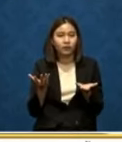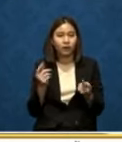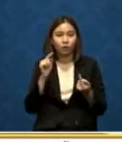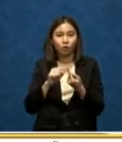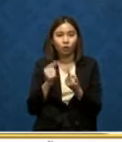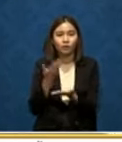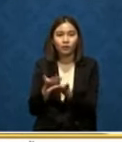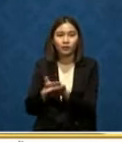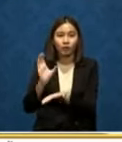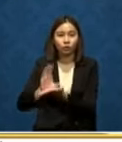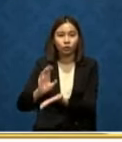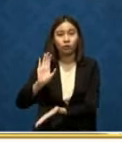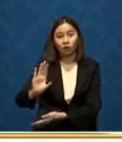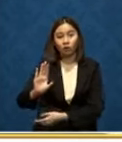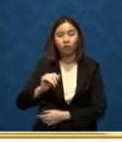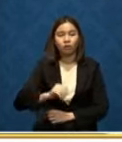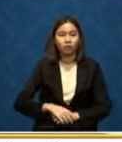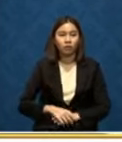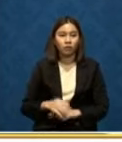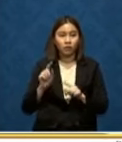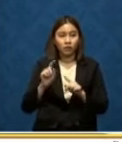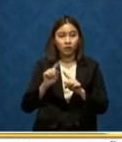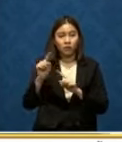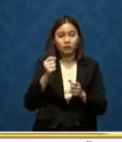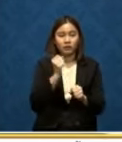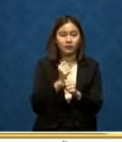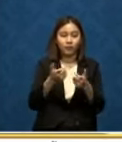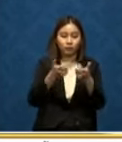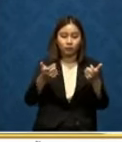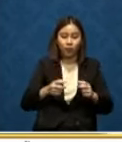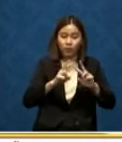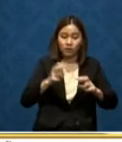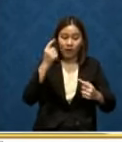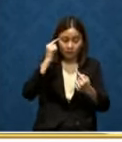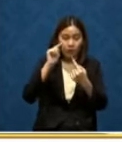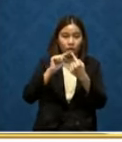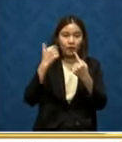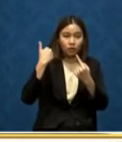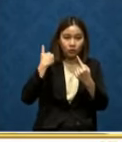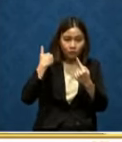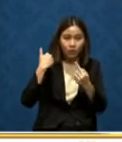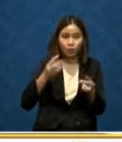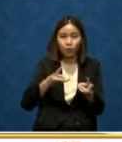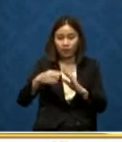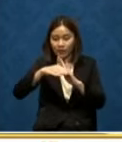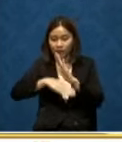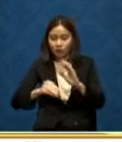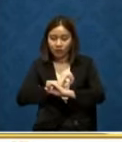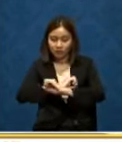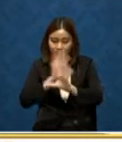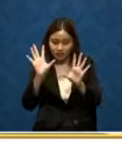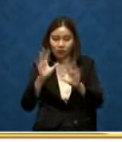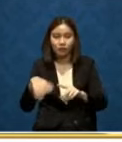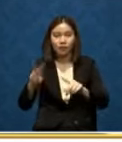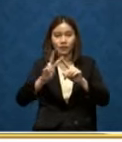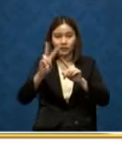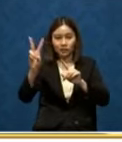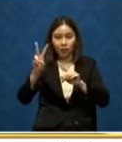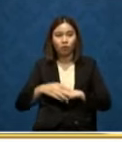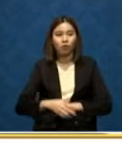ถึงเงินสนับสนุนของกองทุน 1งานวิจัยนั้นจะต้องมีเป้าหมายและมีแนวทางที่ชัดเจน 2